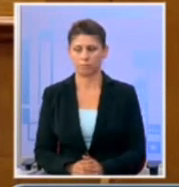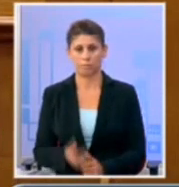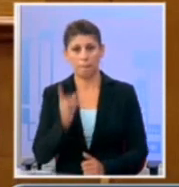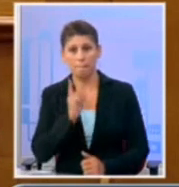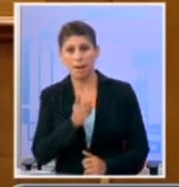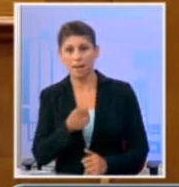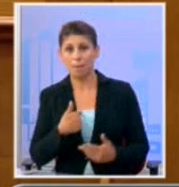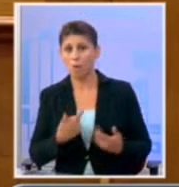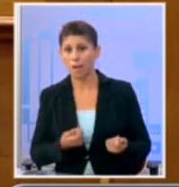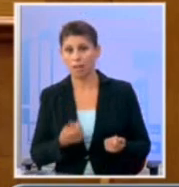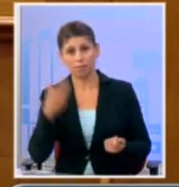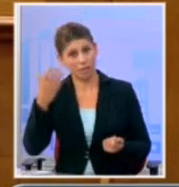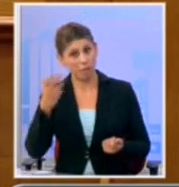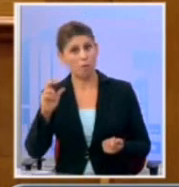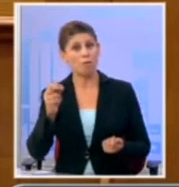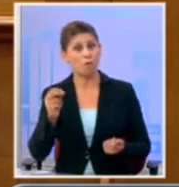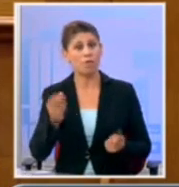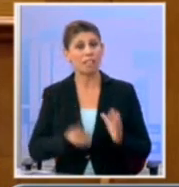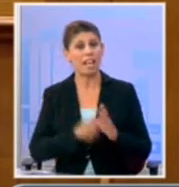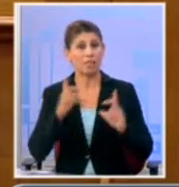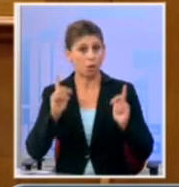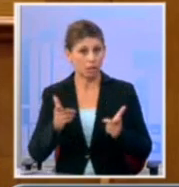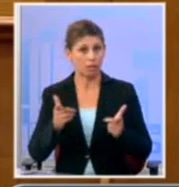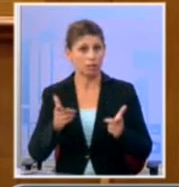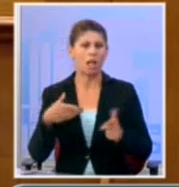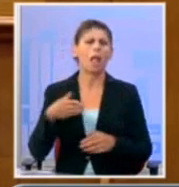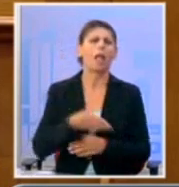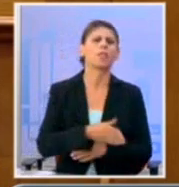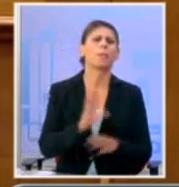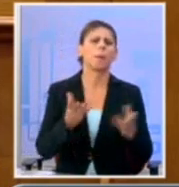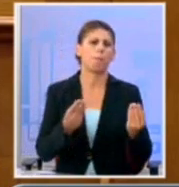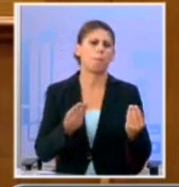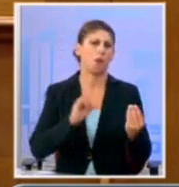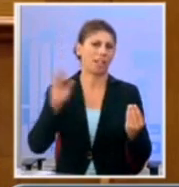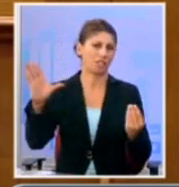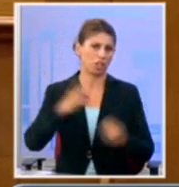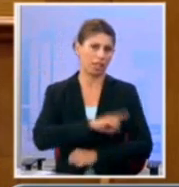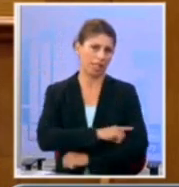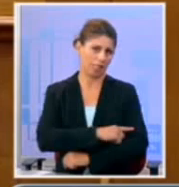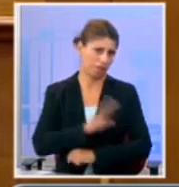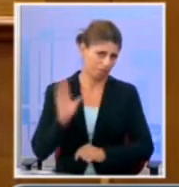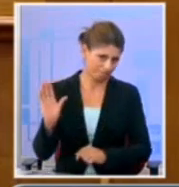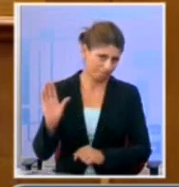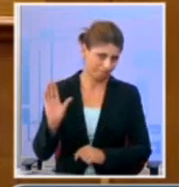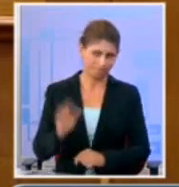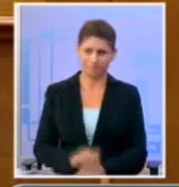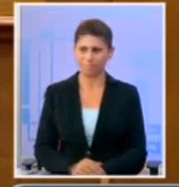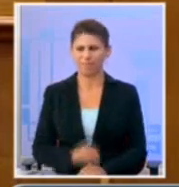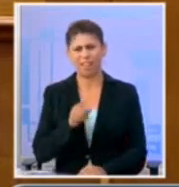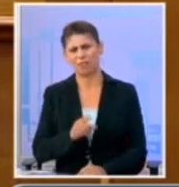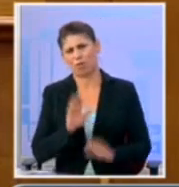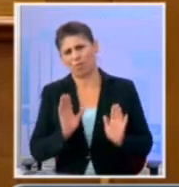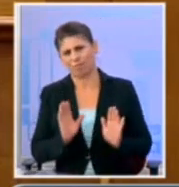η παρατήρηση που έκανα είναι ότι φαντάζομαι ότι οι βουλευτές της Νέας Δημοκρατίας δεν πηγαίνουν πολύ στα εξωτερικά γιατρία. Αυτό